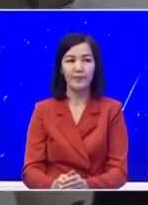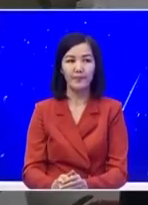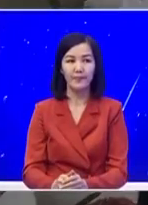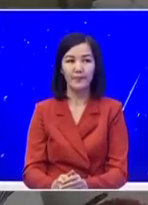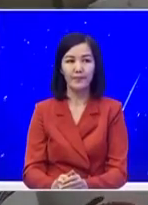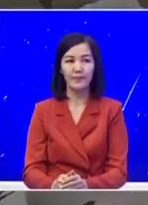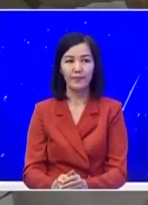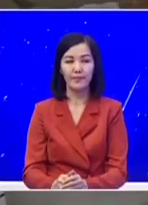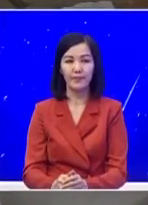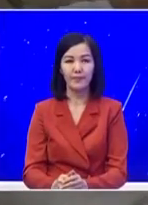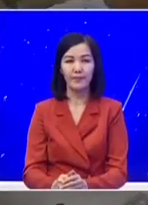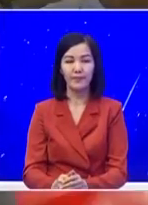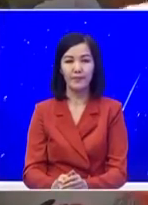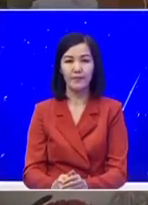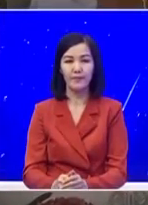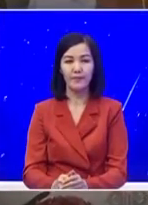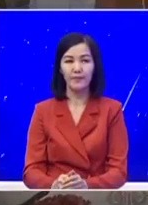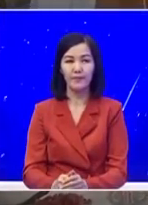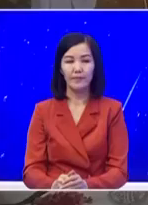Баспана тілді апа. Тілді апа.